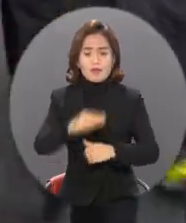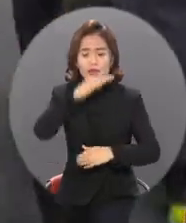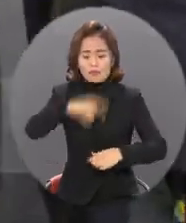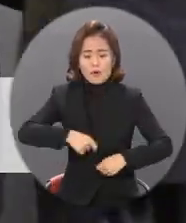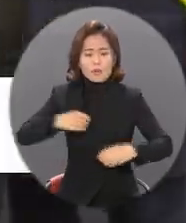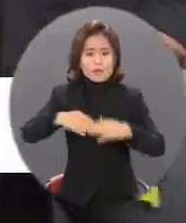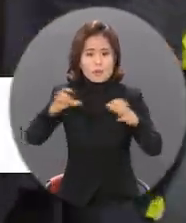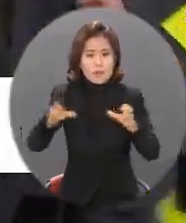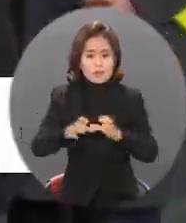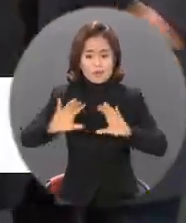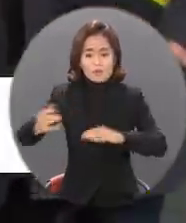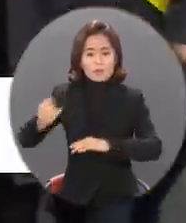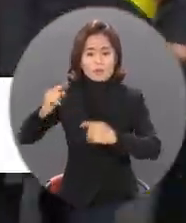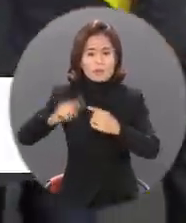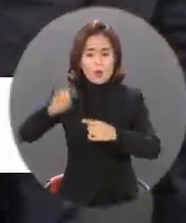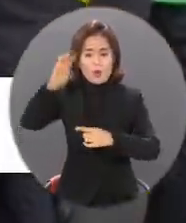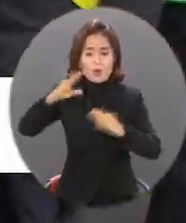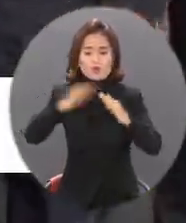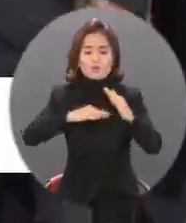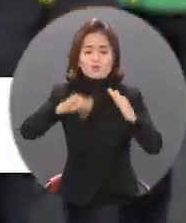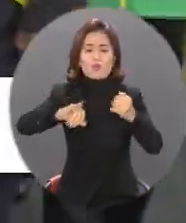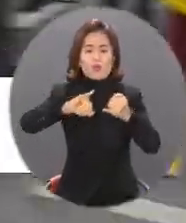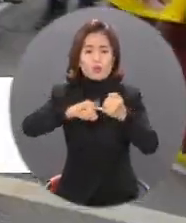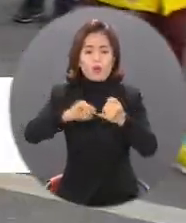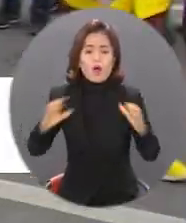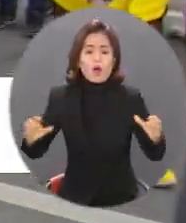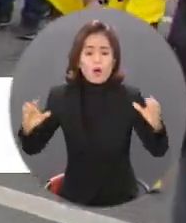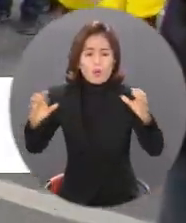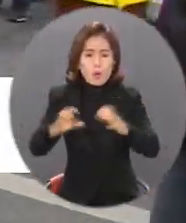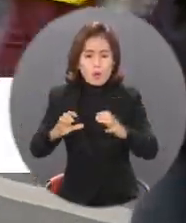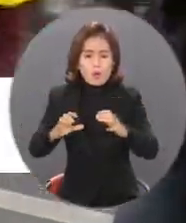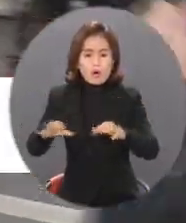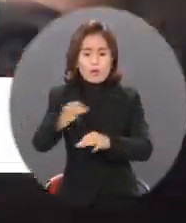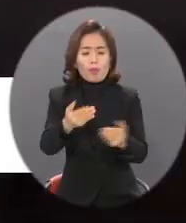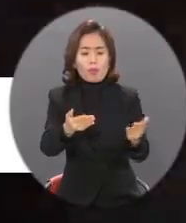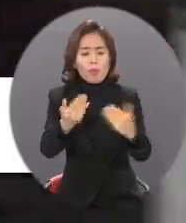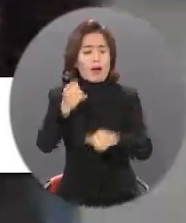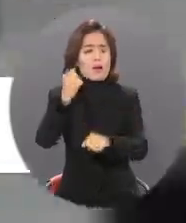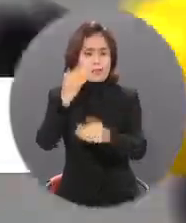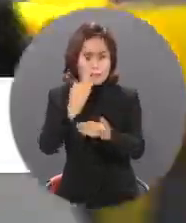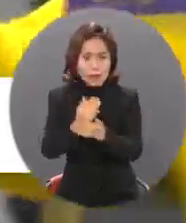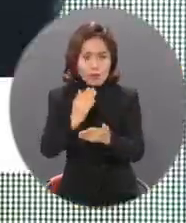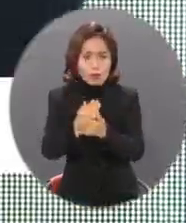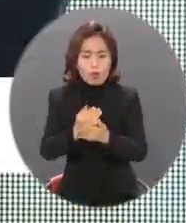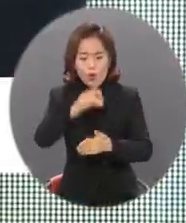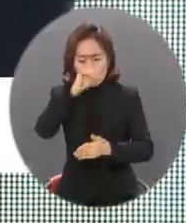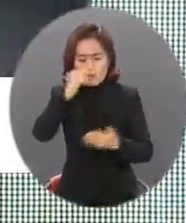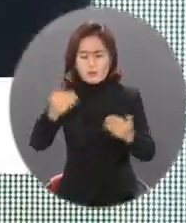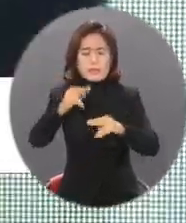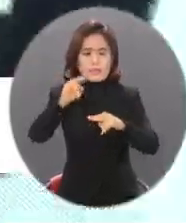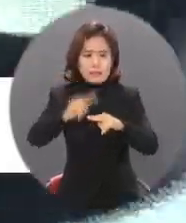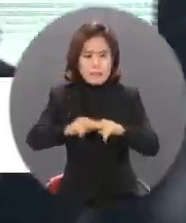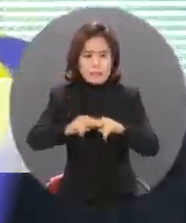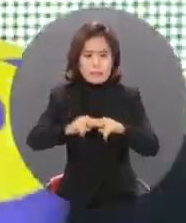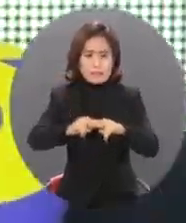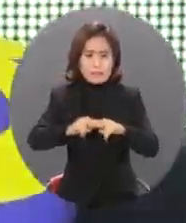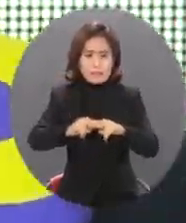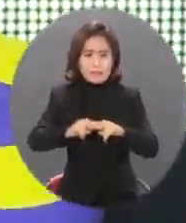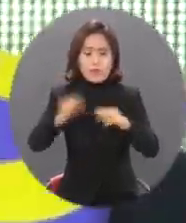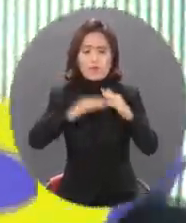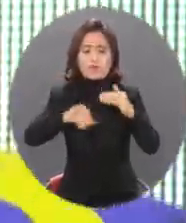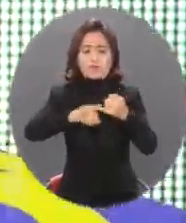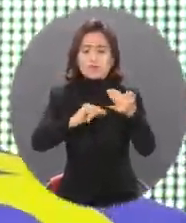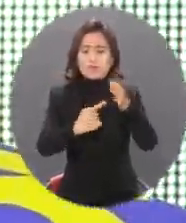정의당도 국민의힘의 광주 공약이 대형 복합 쇼핑몰 뿐이냐며 양질의 일자리 공약을 제시하라고 논쟁에